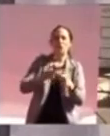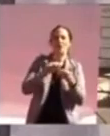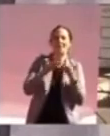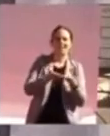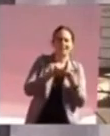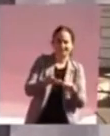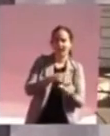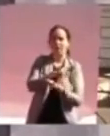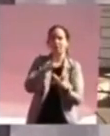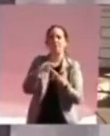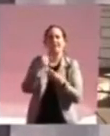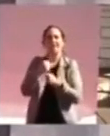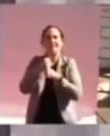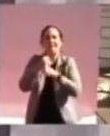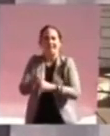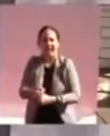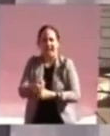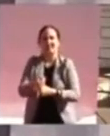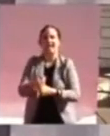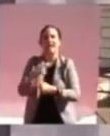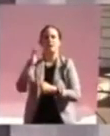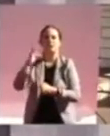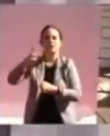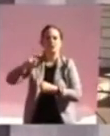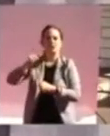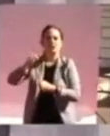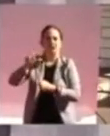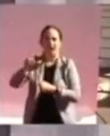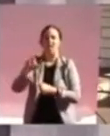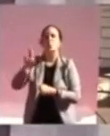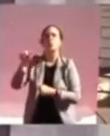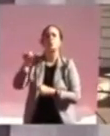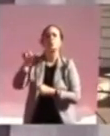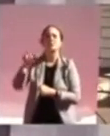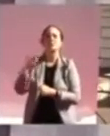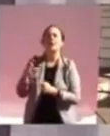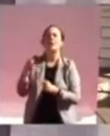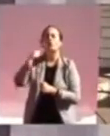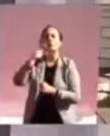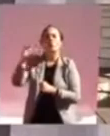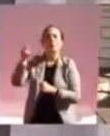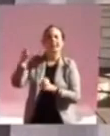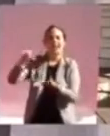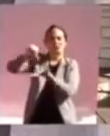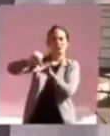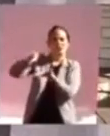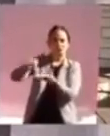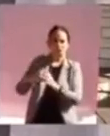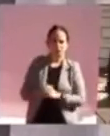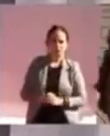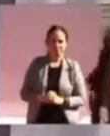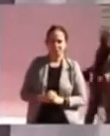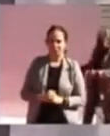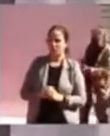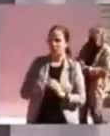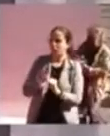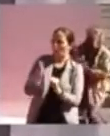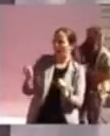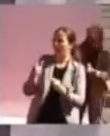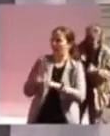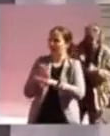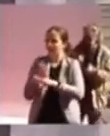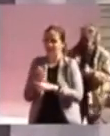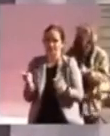delegata per la funzione pubblica cgil presso l'ausl e toscana centro chiedo vuoi dire domande interventi brevi